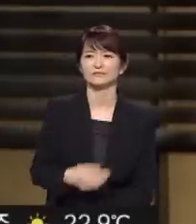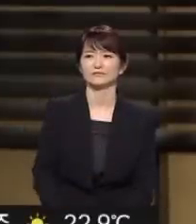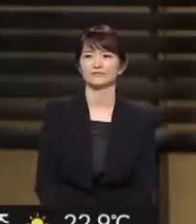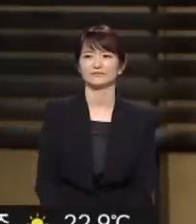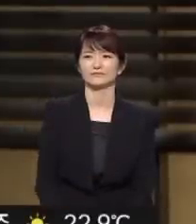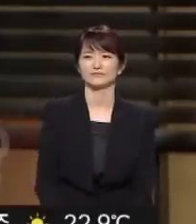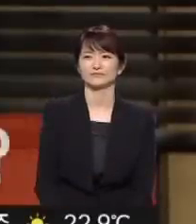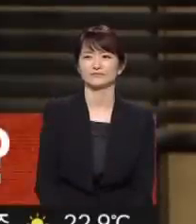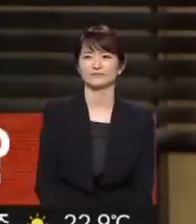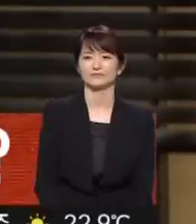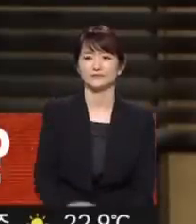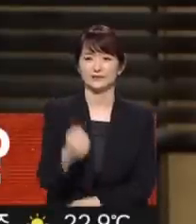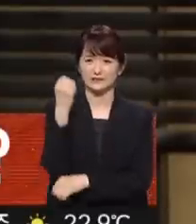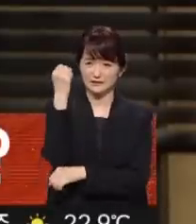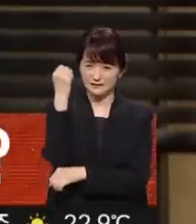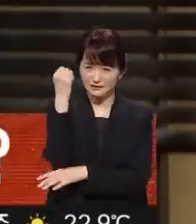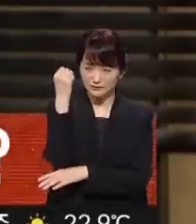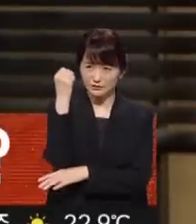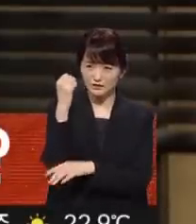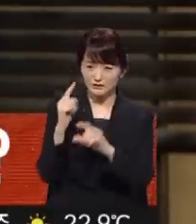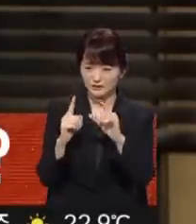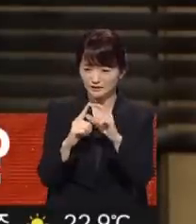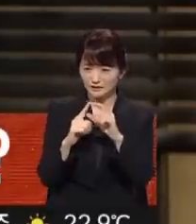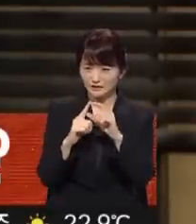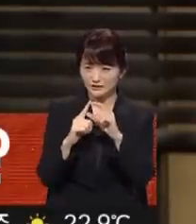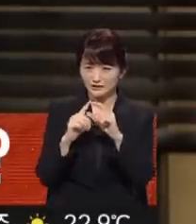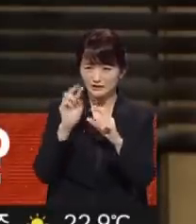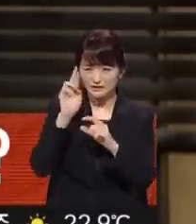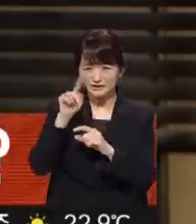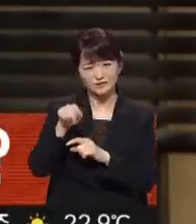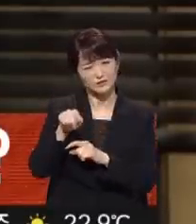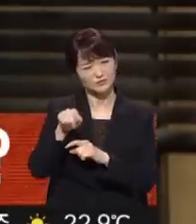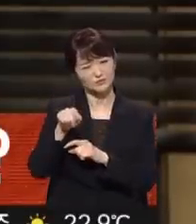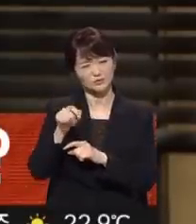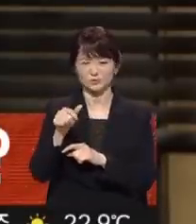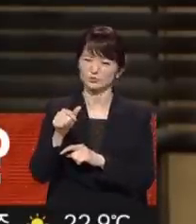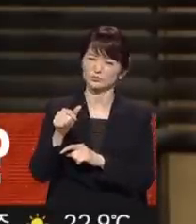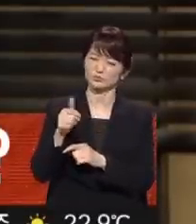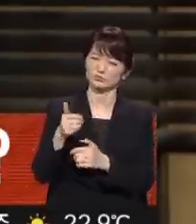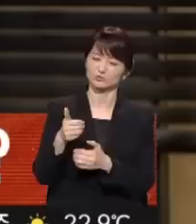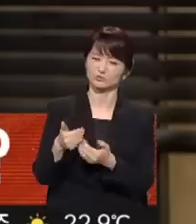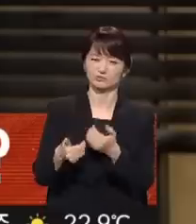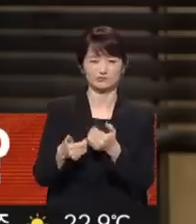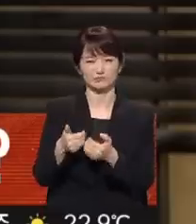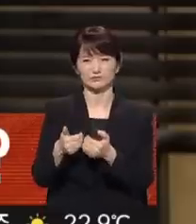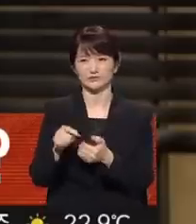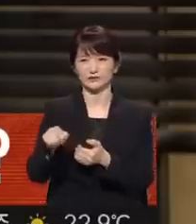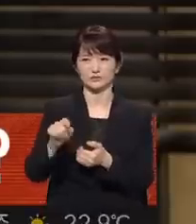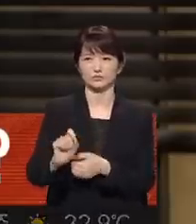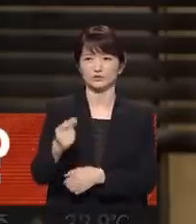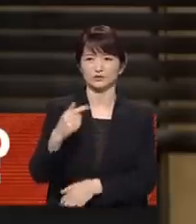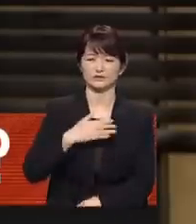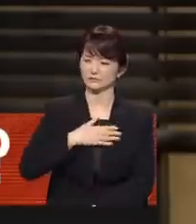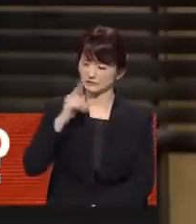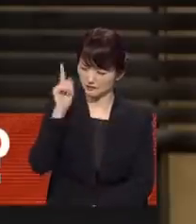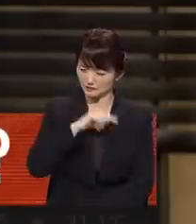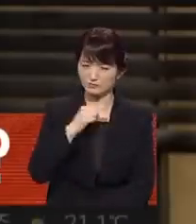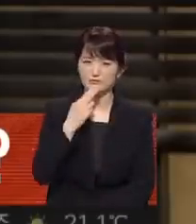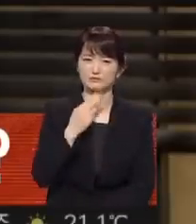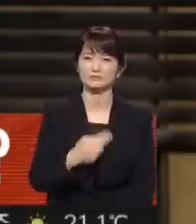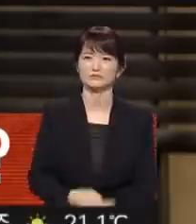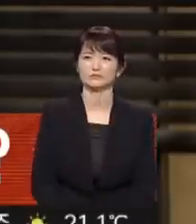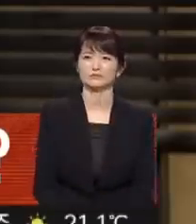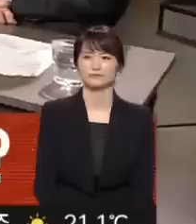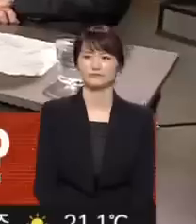아주 정말 기본적인 맞춤법 틀렸을 때 그렇긴 한데 뭐 그거 해가 저가 제가 기분이 나빠지거나 이런 적은 없었던 것 같아요. 아 진짜요? 네.